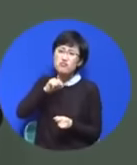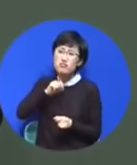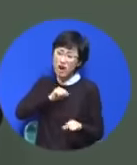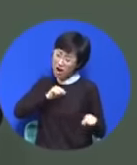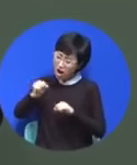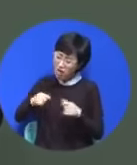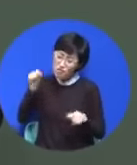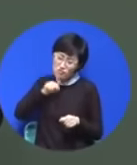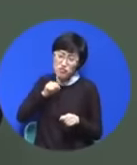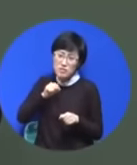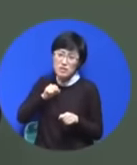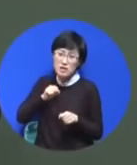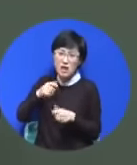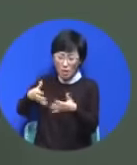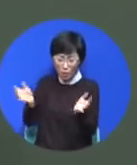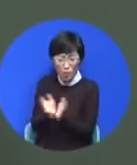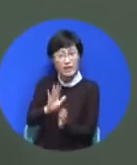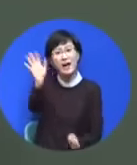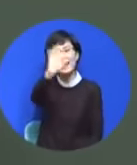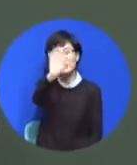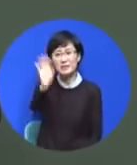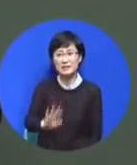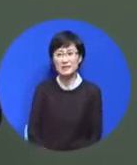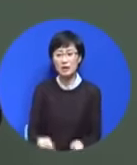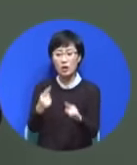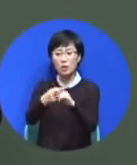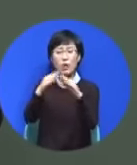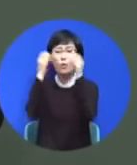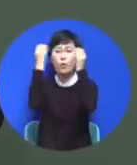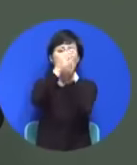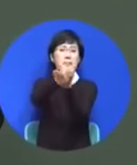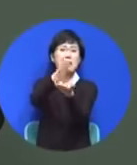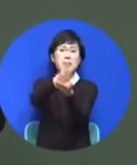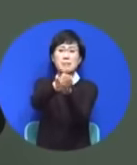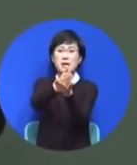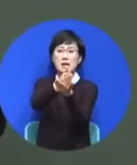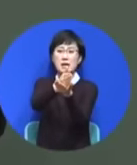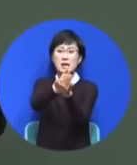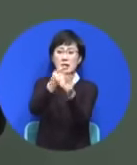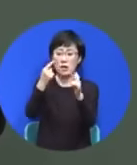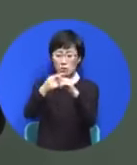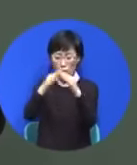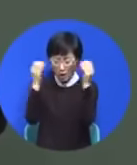아닙니다 너무나 하는 분들이 많아요 영으로